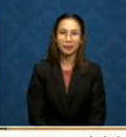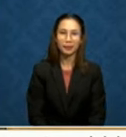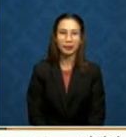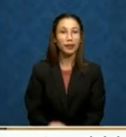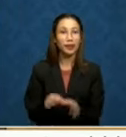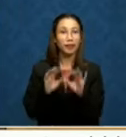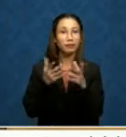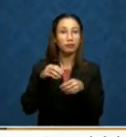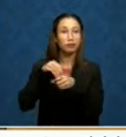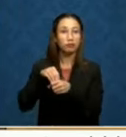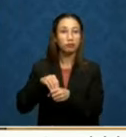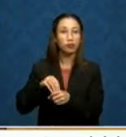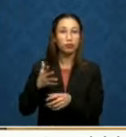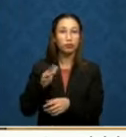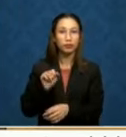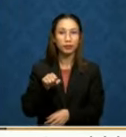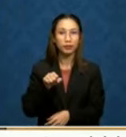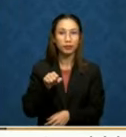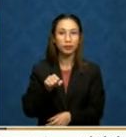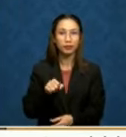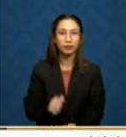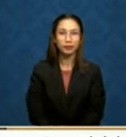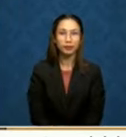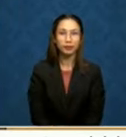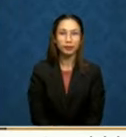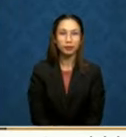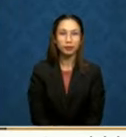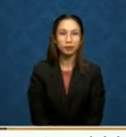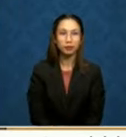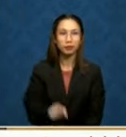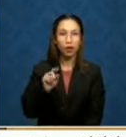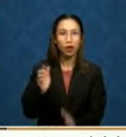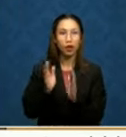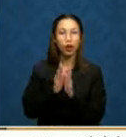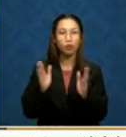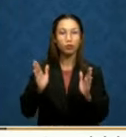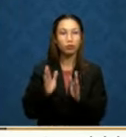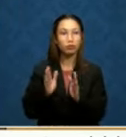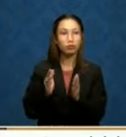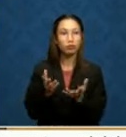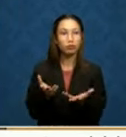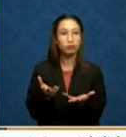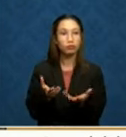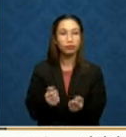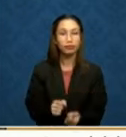ไม่อยู่นี่ก็ต้องขอบคุณหน่วยงานไปเลยไหม